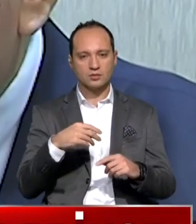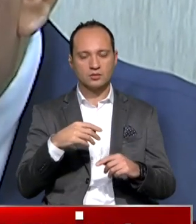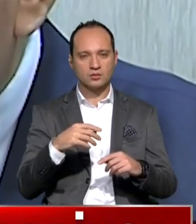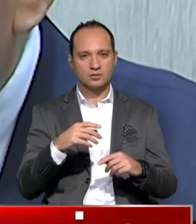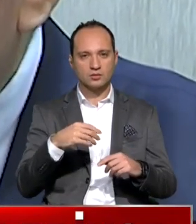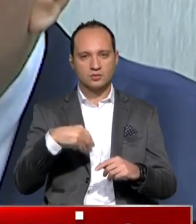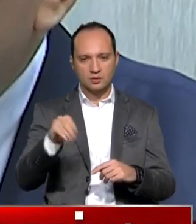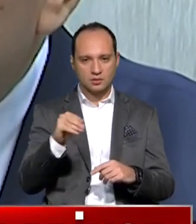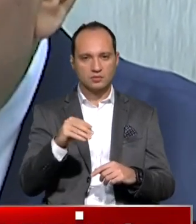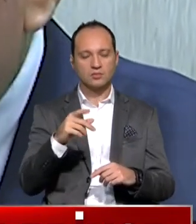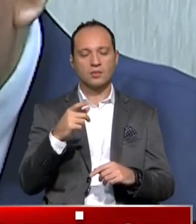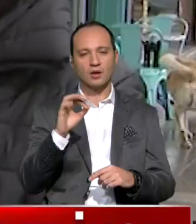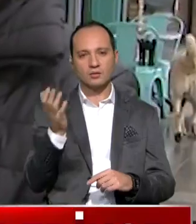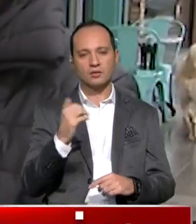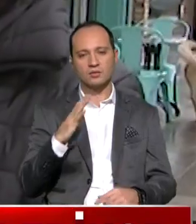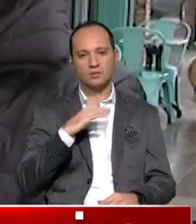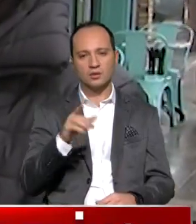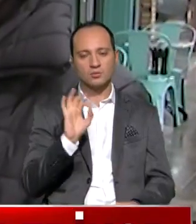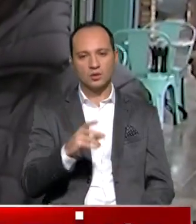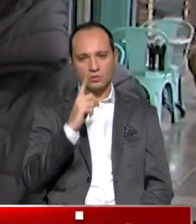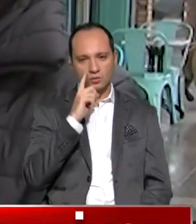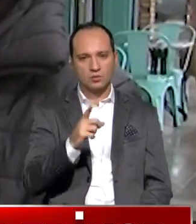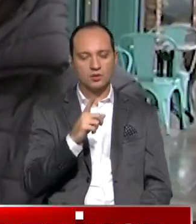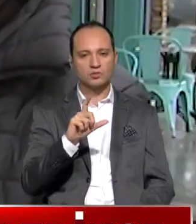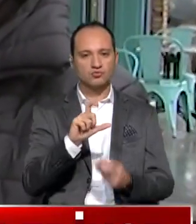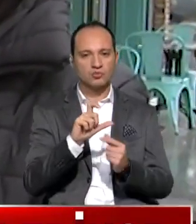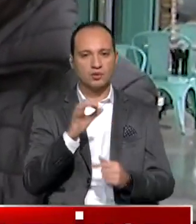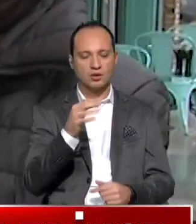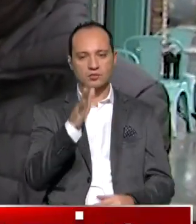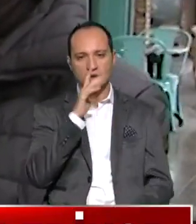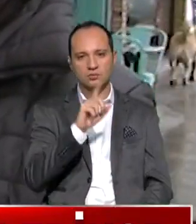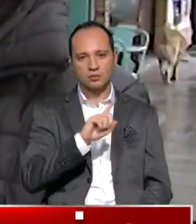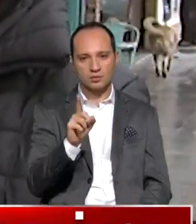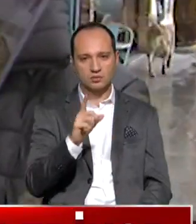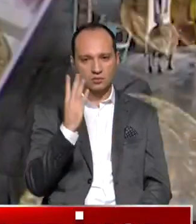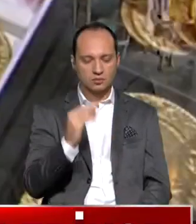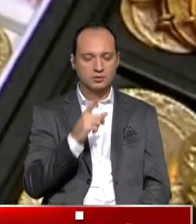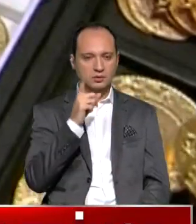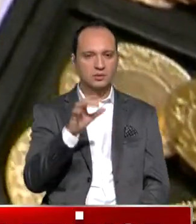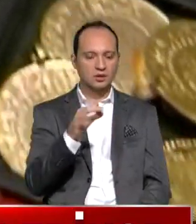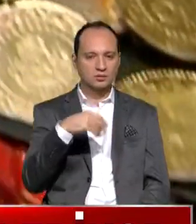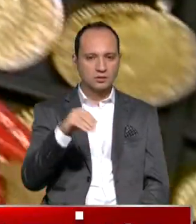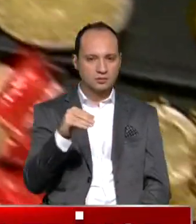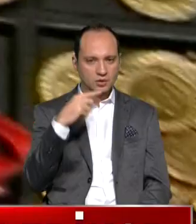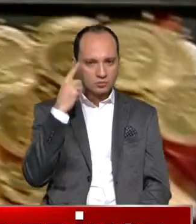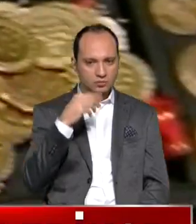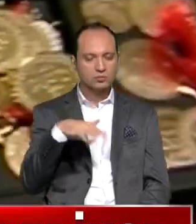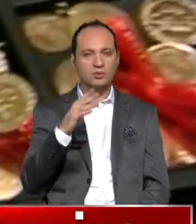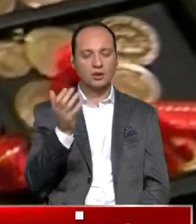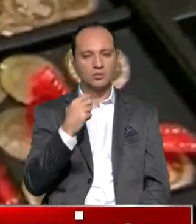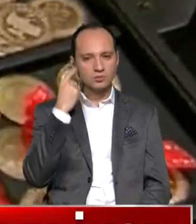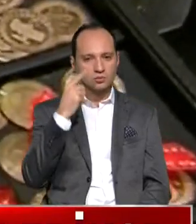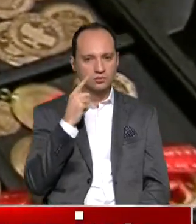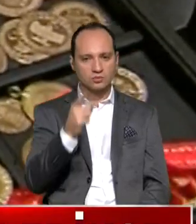vadeli hesaplarını çözdürüp gelip altın alanlar var. Bugün itibarıyla da çeyrek altın 510 lira. Siz altın satmayı mı düşünürsünüz, almayı